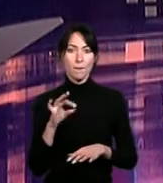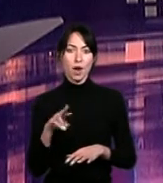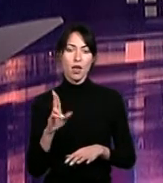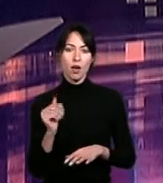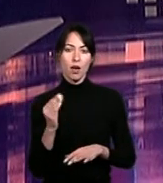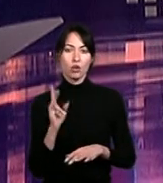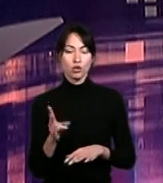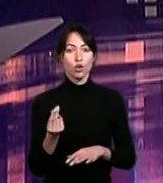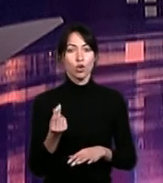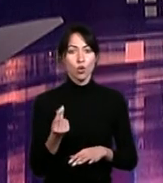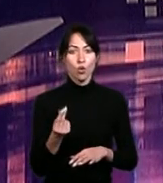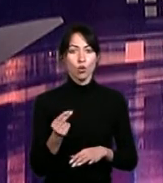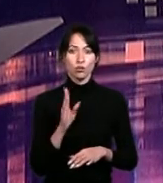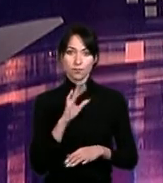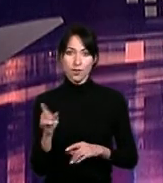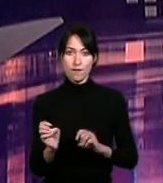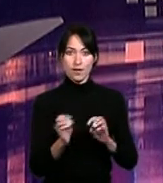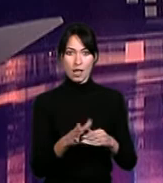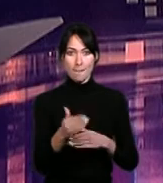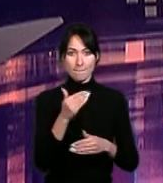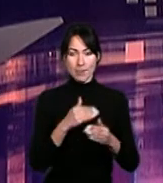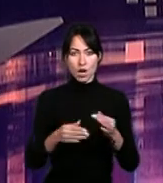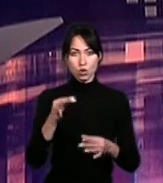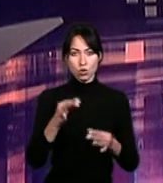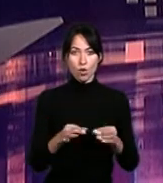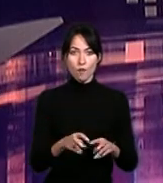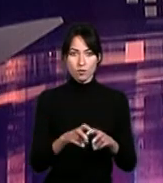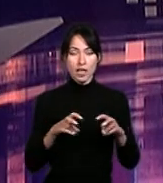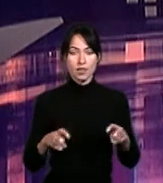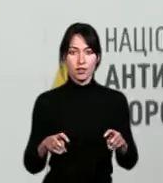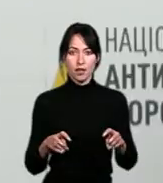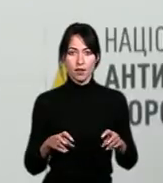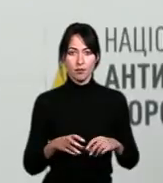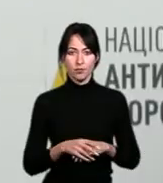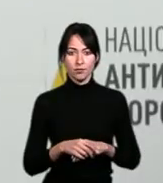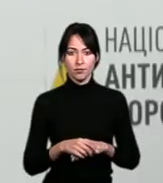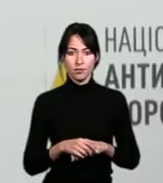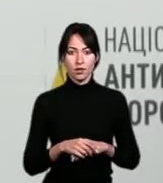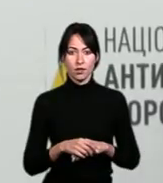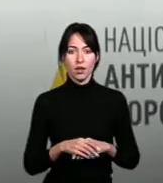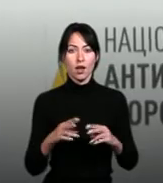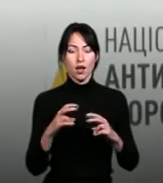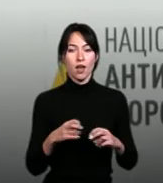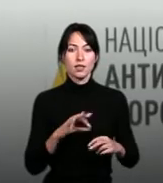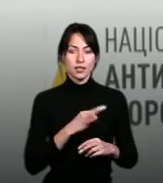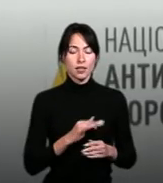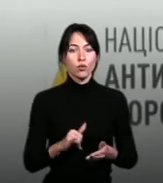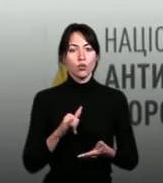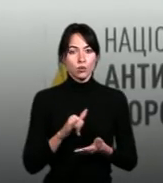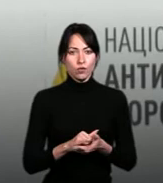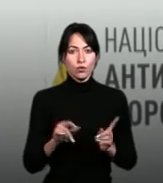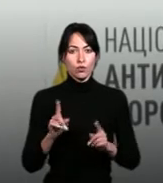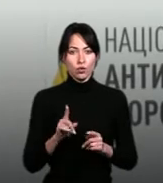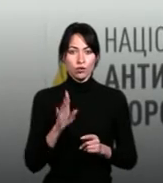Каштан. Гроші посадовиця віддавала перед судовим засіданням. Слідство встановило, що посадовець